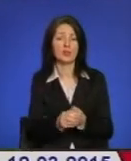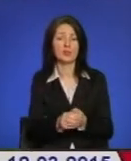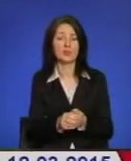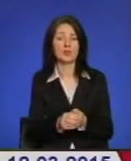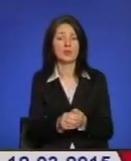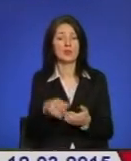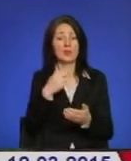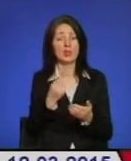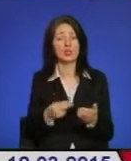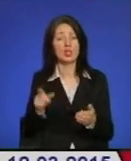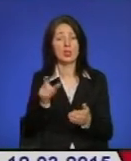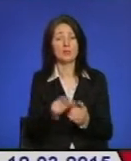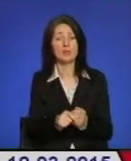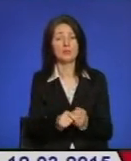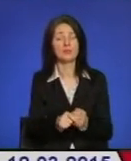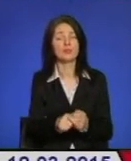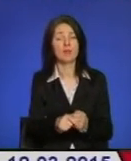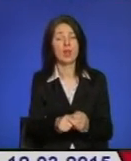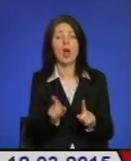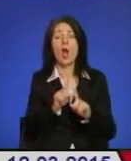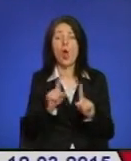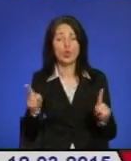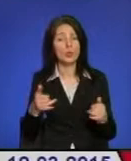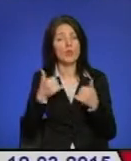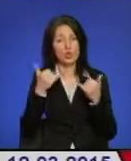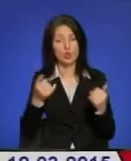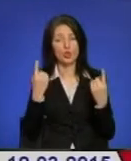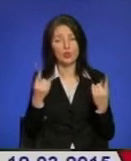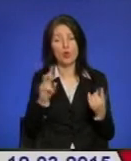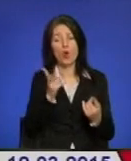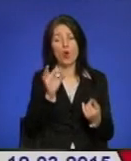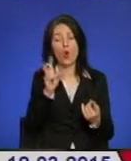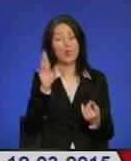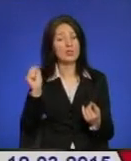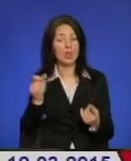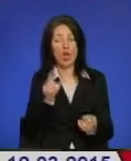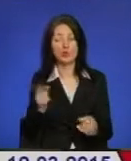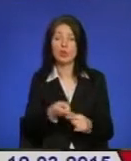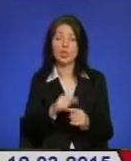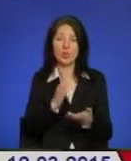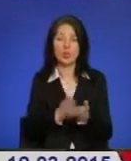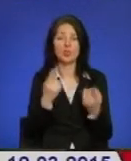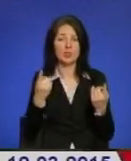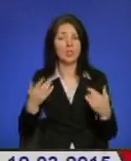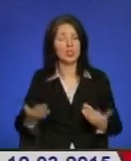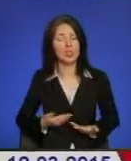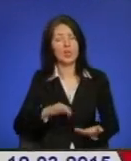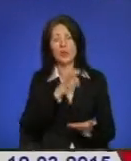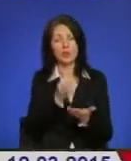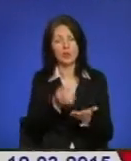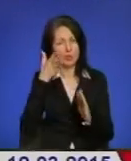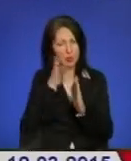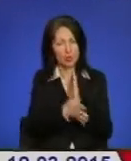художник а особливо шанують Великого Кобзаря люди які мають великий життєвий досвід і розуміють